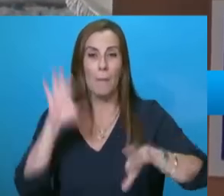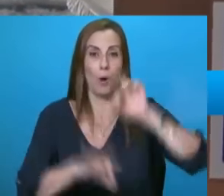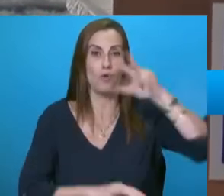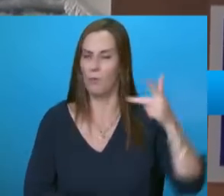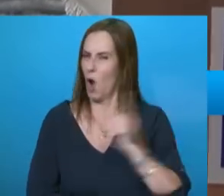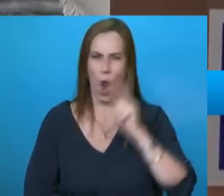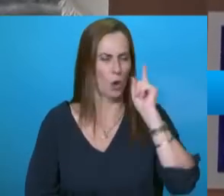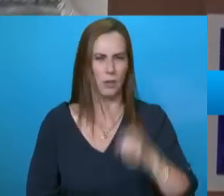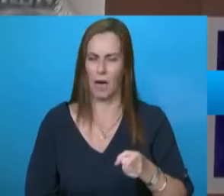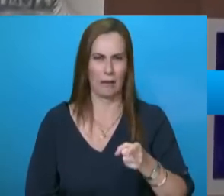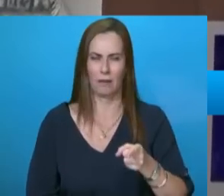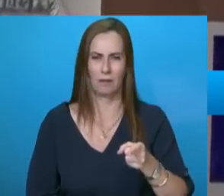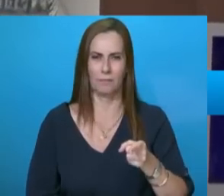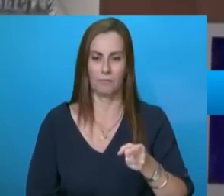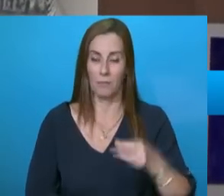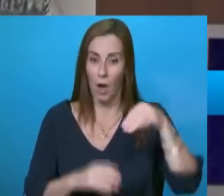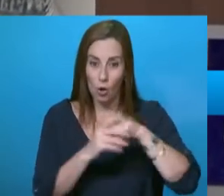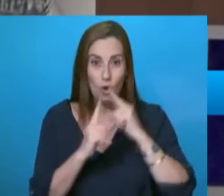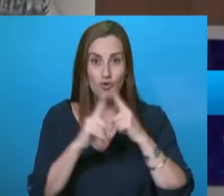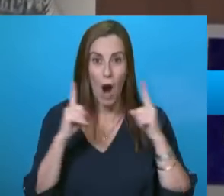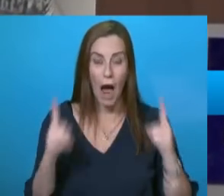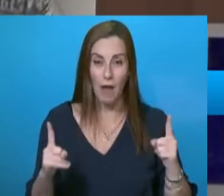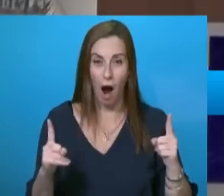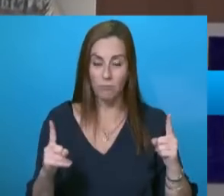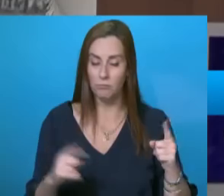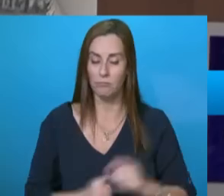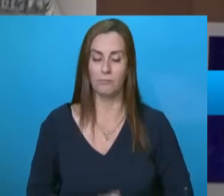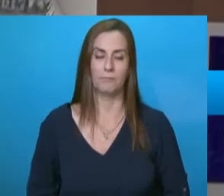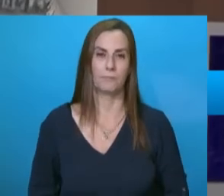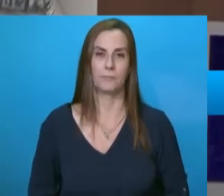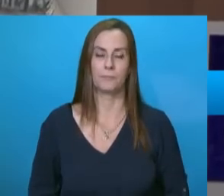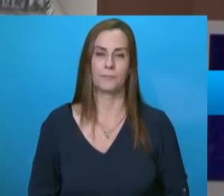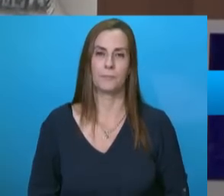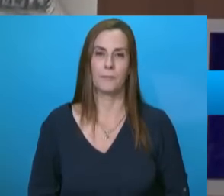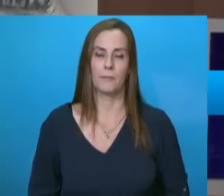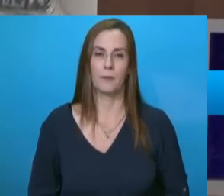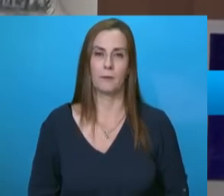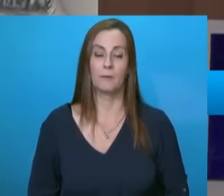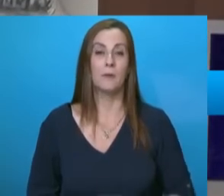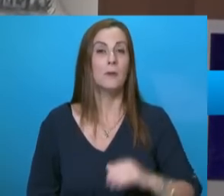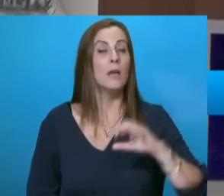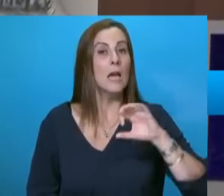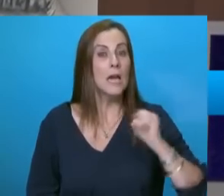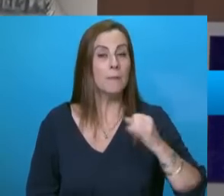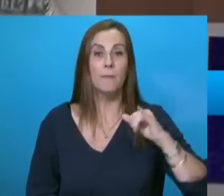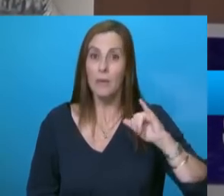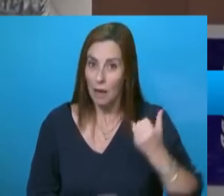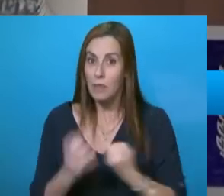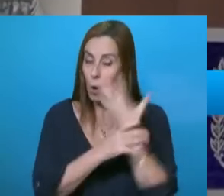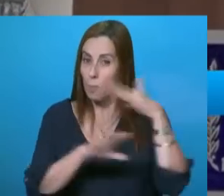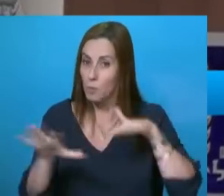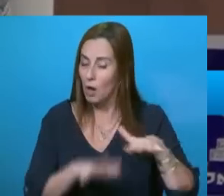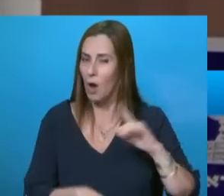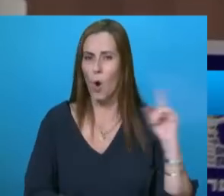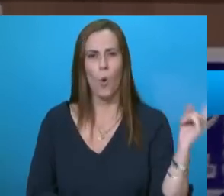שלישית במספר, בתוך שנה על הציבור הישראלי. אם תקום ממשלה, נכון,